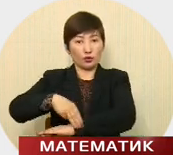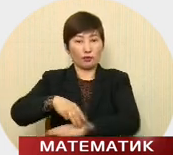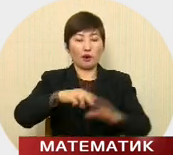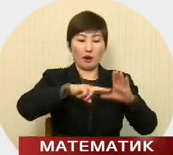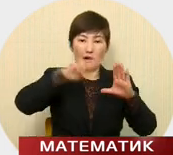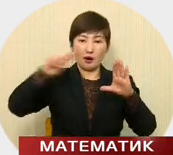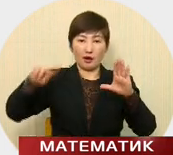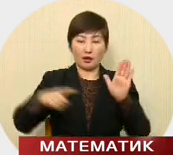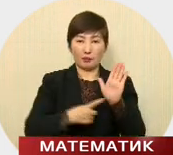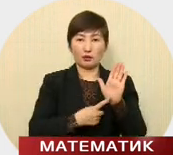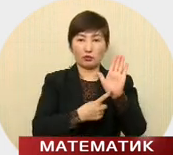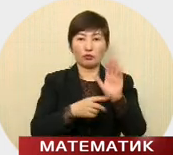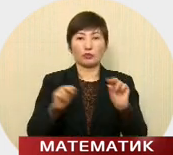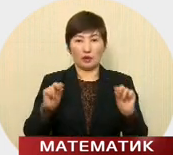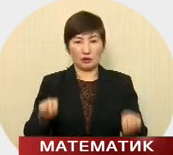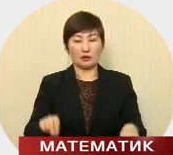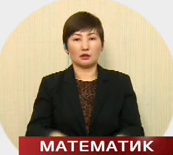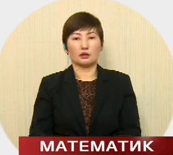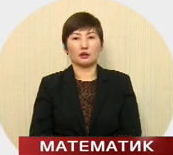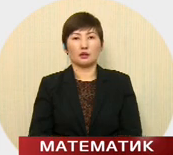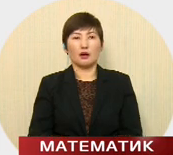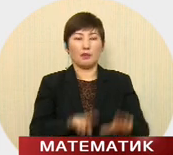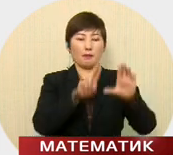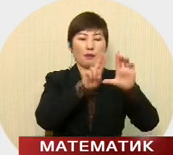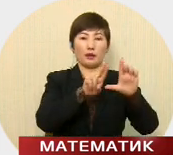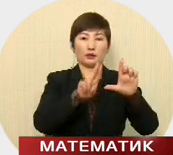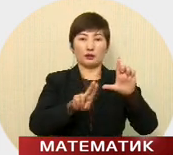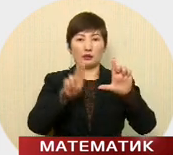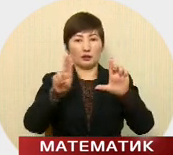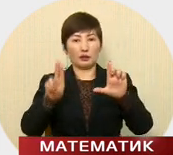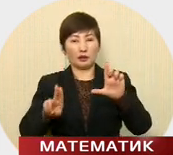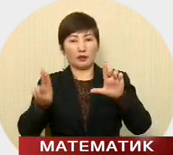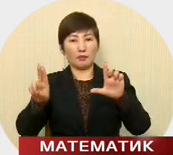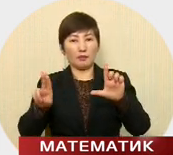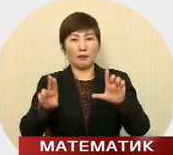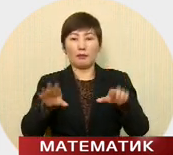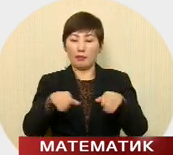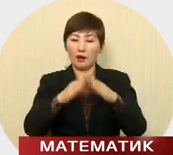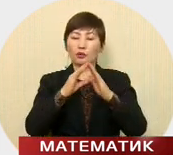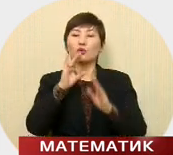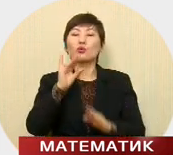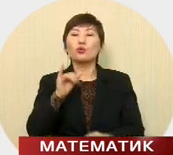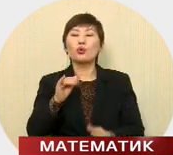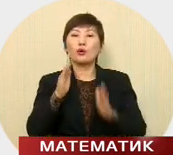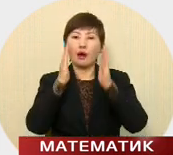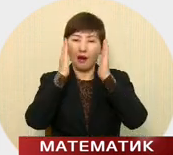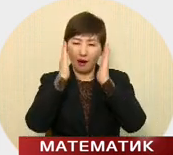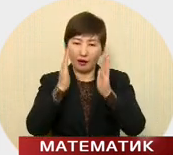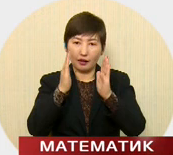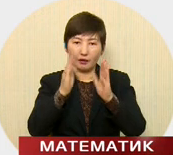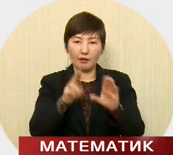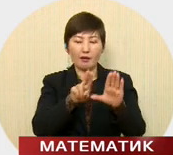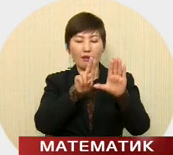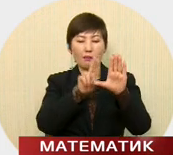нар жишээнээс харсан. За тэгвэл багнын диаграммыг байгуулахдаа бид нар юуг анхаарах ёстой вэ гэвэл багнуудын өргөнийг ижил